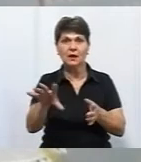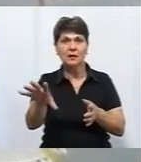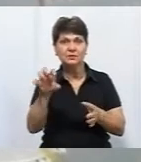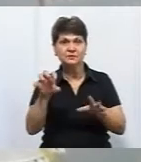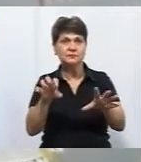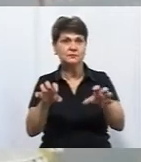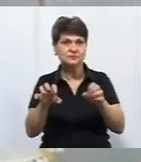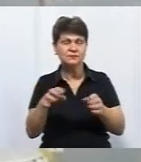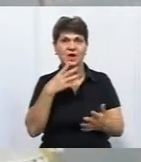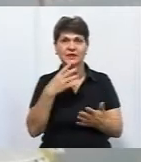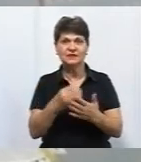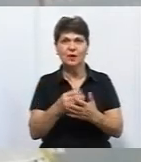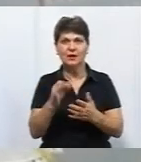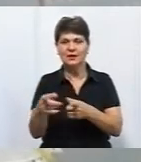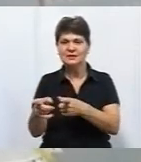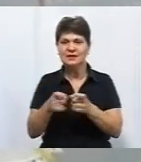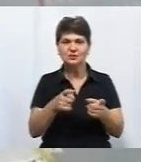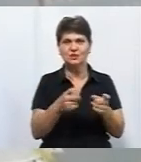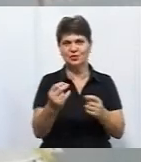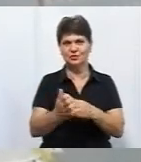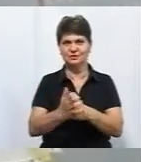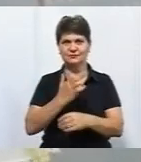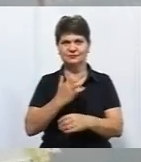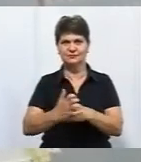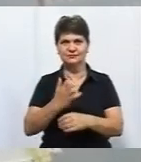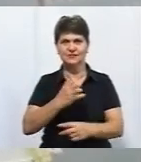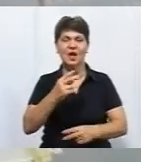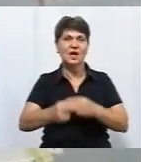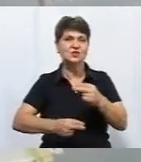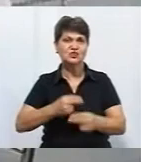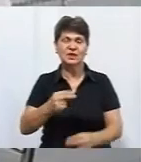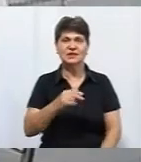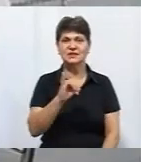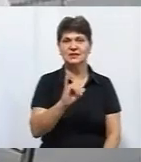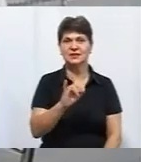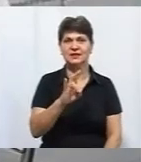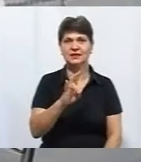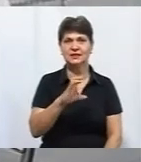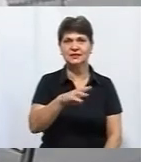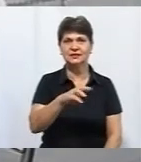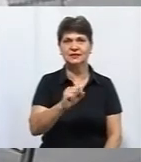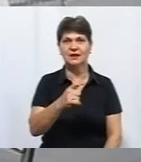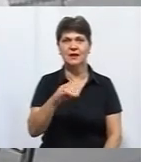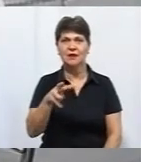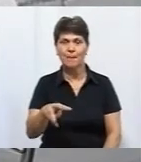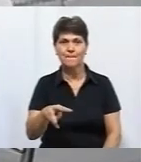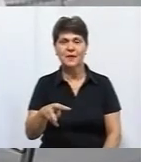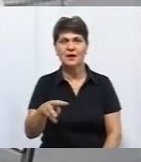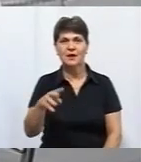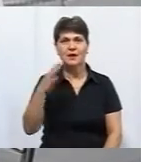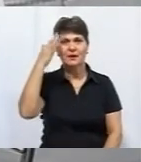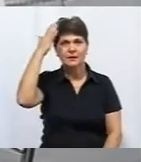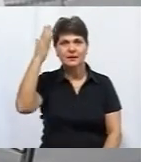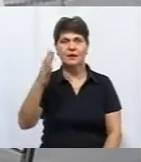сторінки і так залучали інших, і надсилали гроші. Ну і через Інстаграм теж, коли Настя дала ідею, робили репости, і щоб